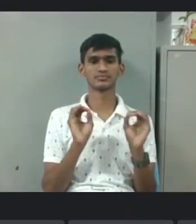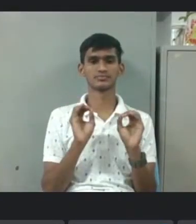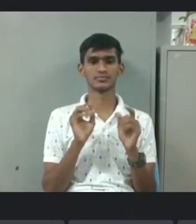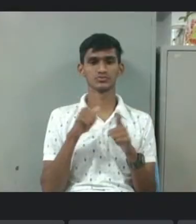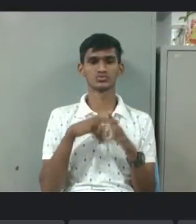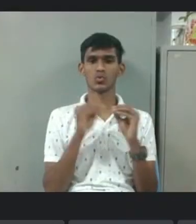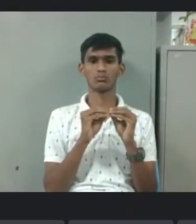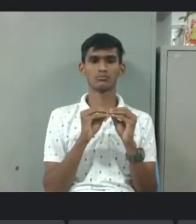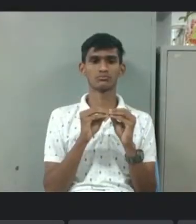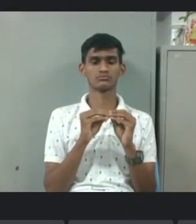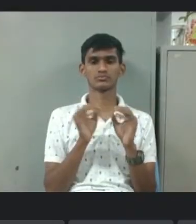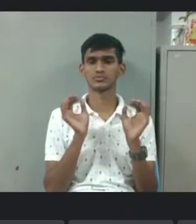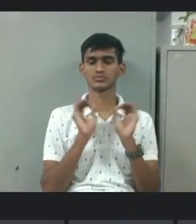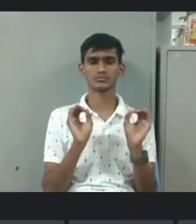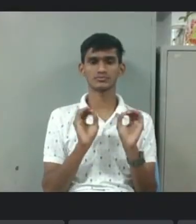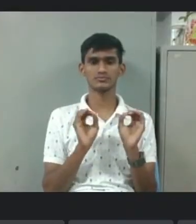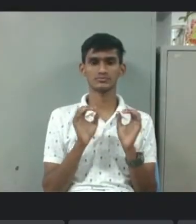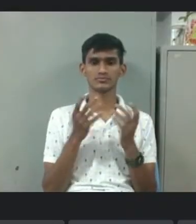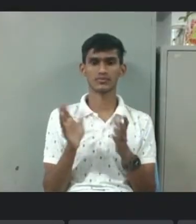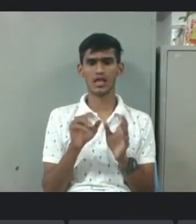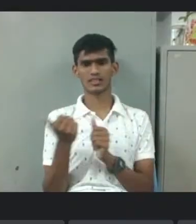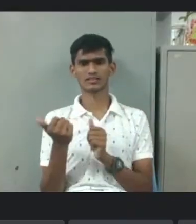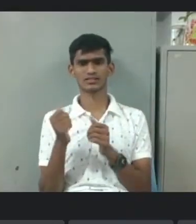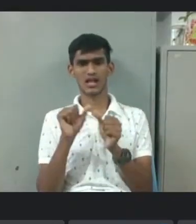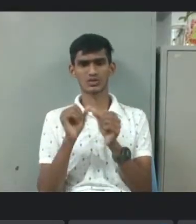സന്നദ്ധ സംഘടനകളിലോ അങ്ങനെ മറ്റു സംഘടനകളിലോ ശ്രമിച്ചിരുന്നോ?